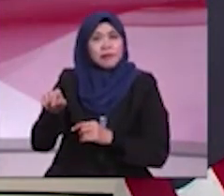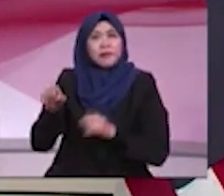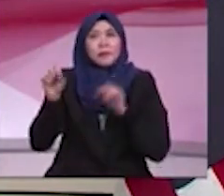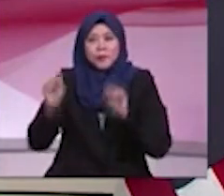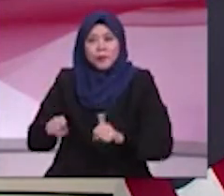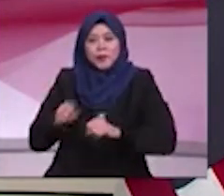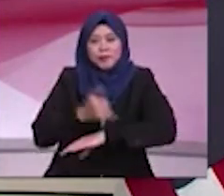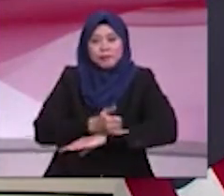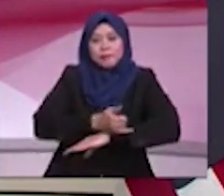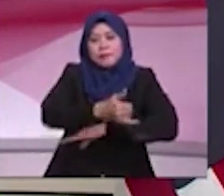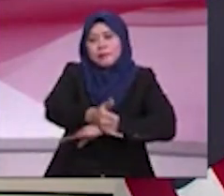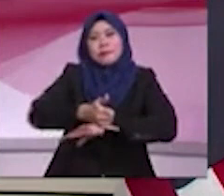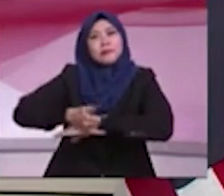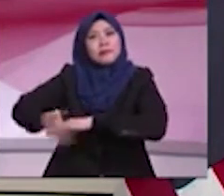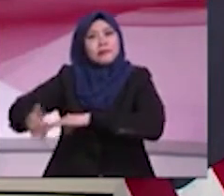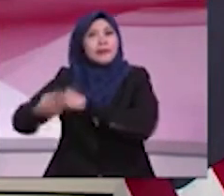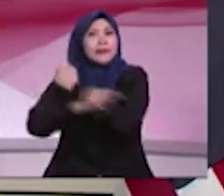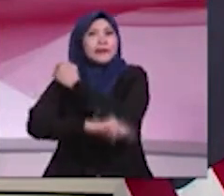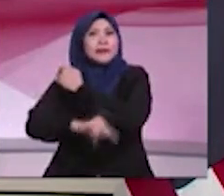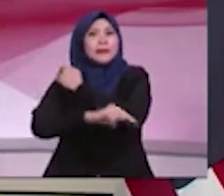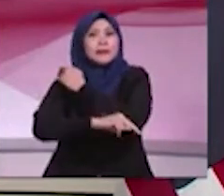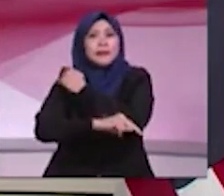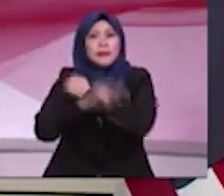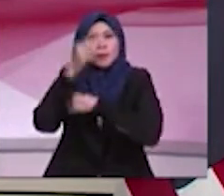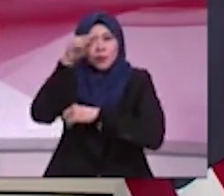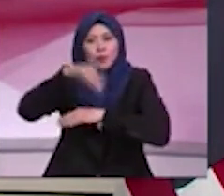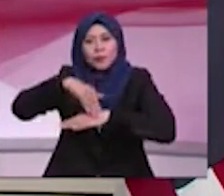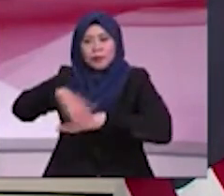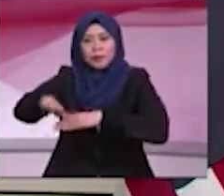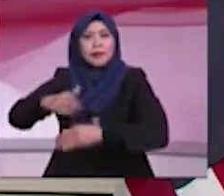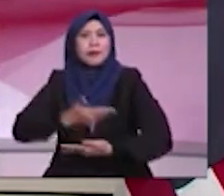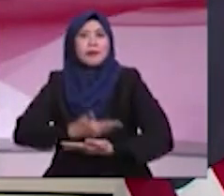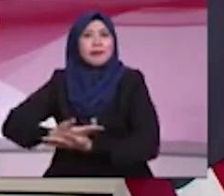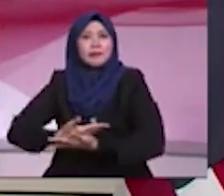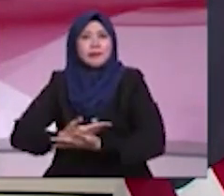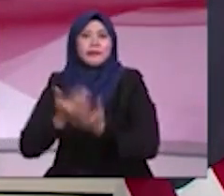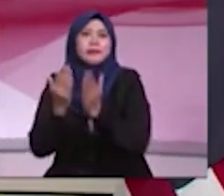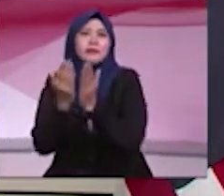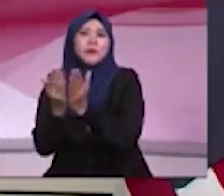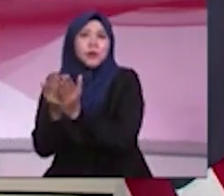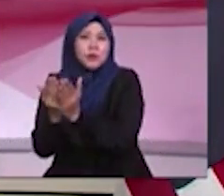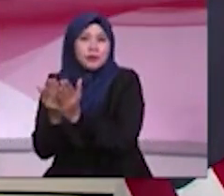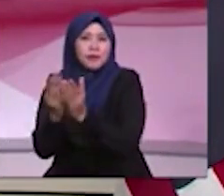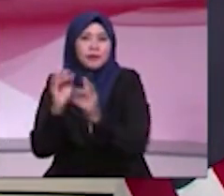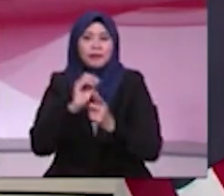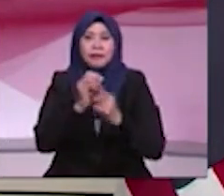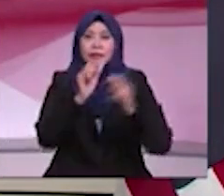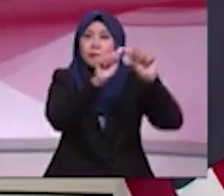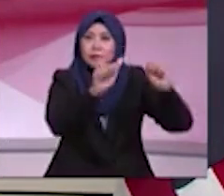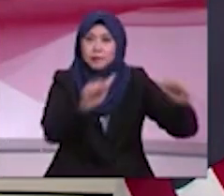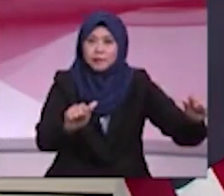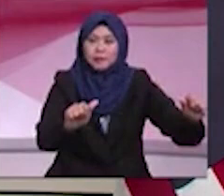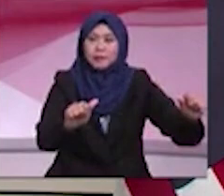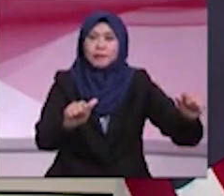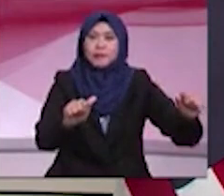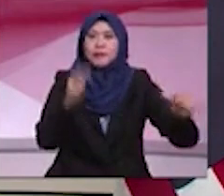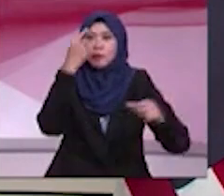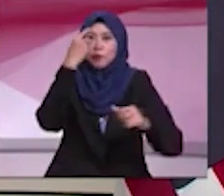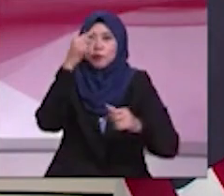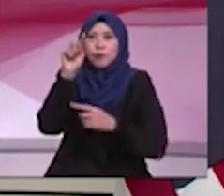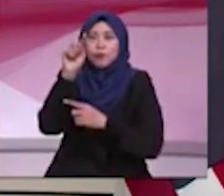merentas daerah dan negeri bagi menghantar anak-anak ke sekolah atau ke asrama bagi